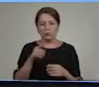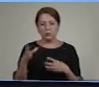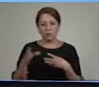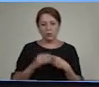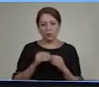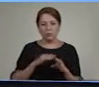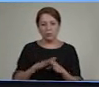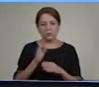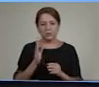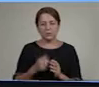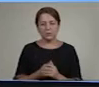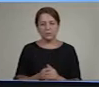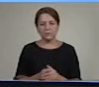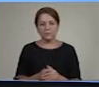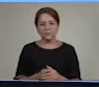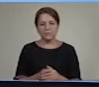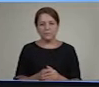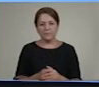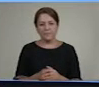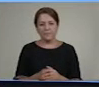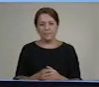birgalikda bajaramiz.